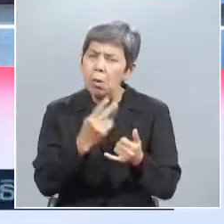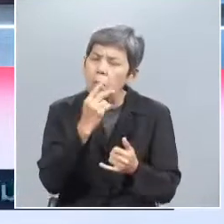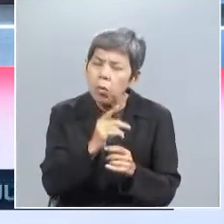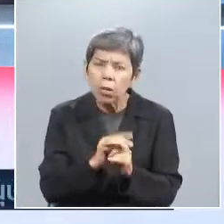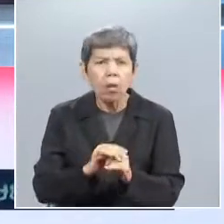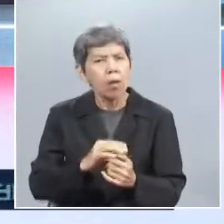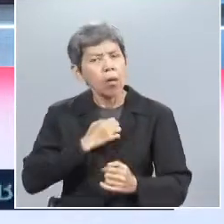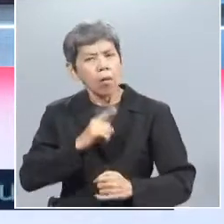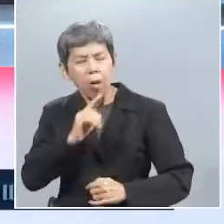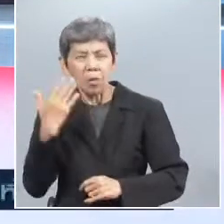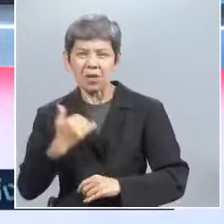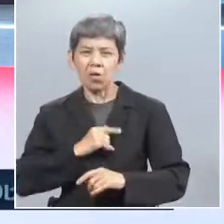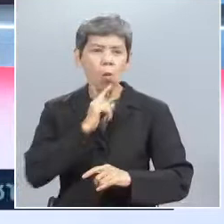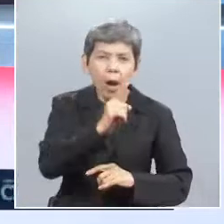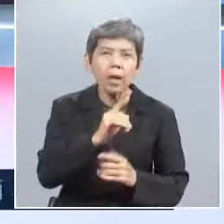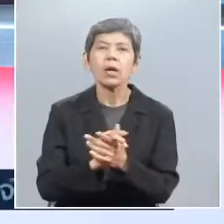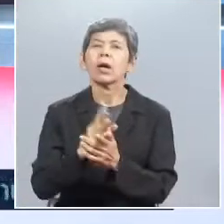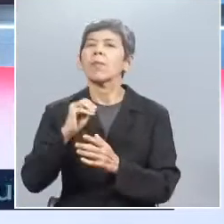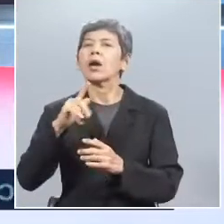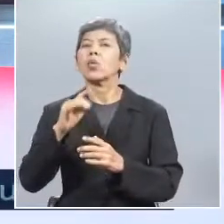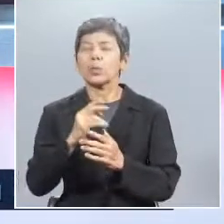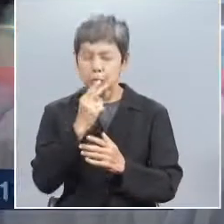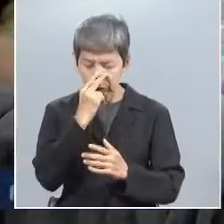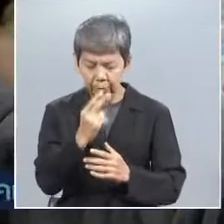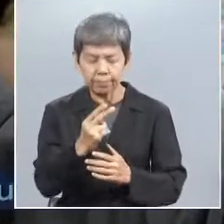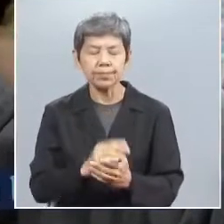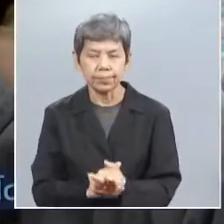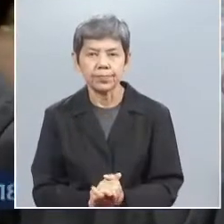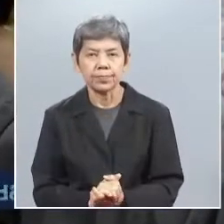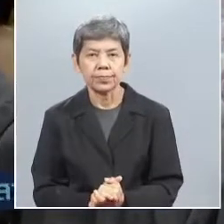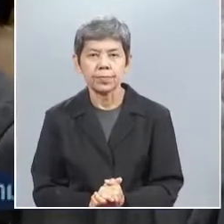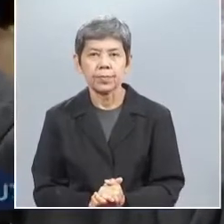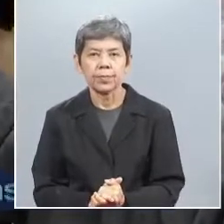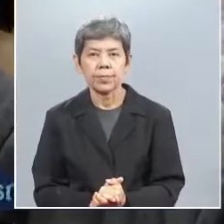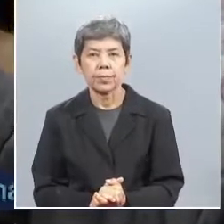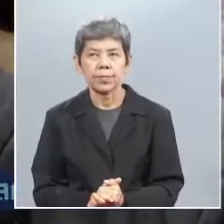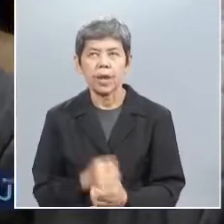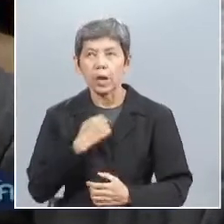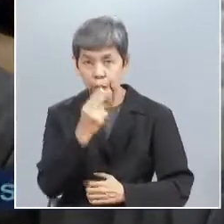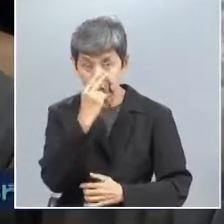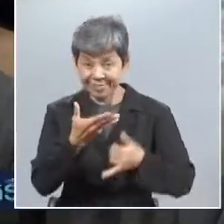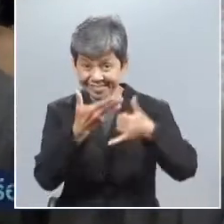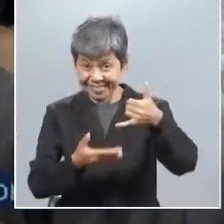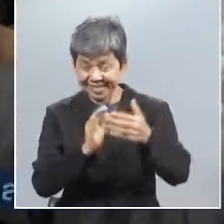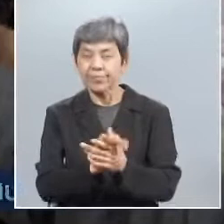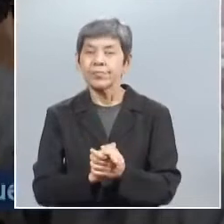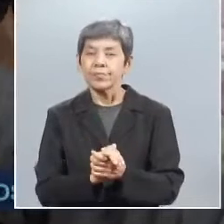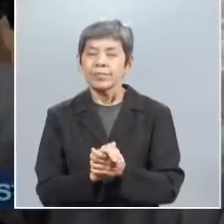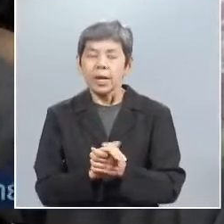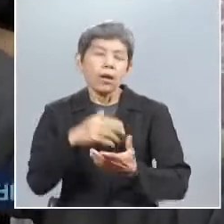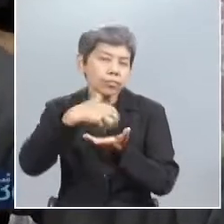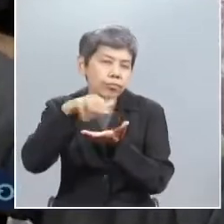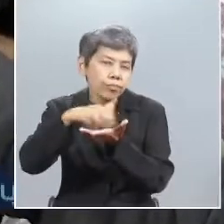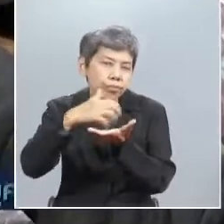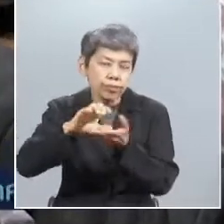ฟาดเหมือนตอนที่ไปฟาดอุมะตูมเลยค่ะอ่ะไปดูเรื่องนี้กันหน่อยไม่ชมครับเนี่ยนะฮะคุณอนุทินเช้าเดี๋ยวกูนะครับก็ให้